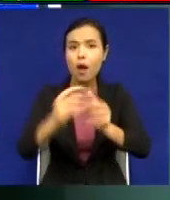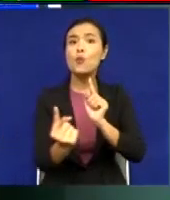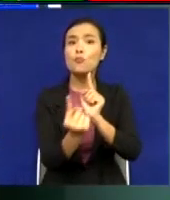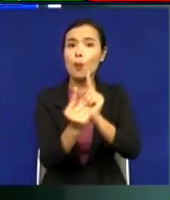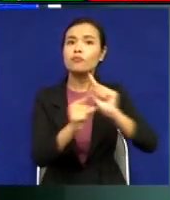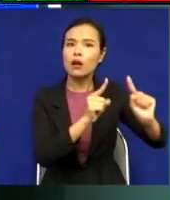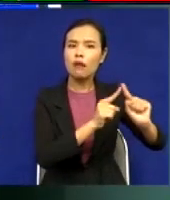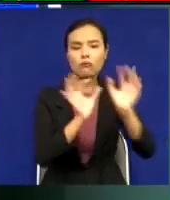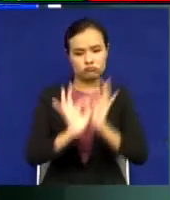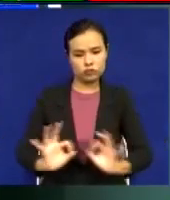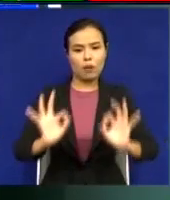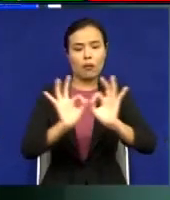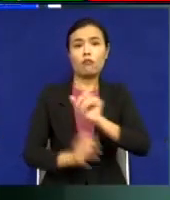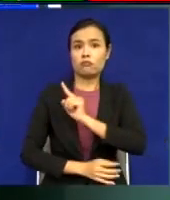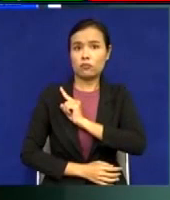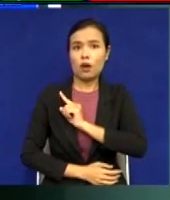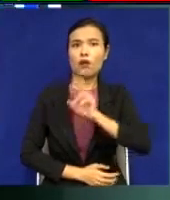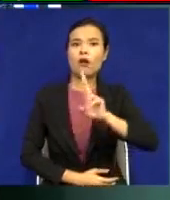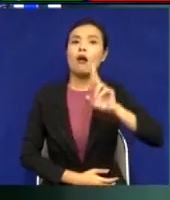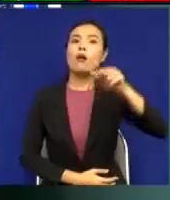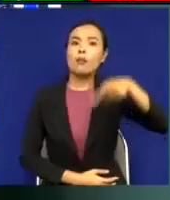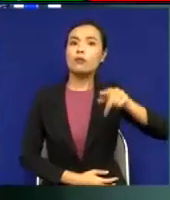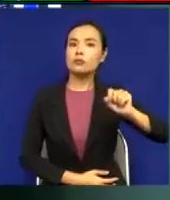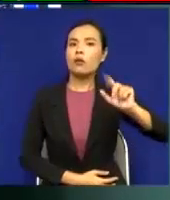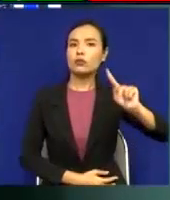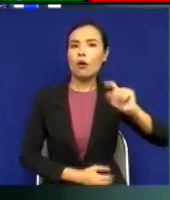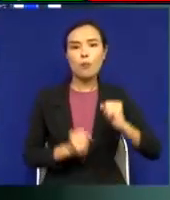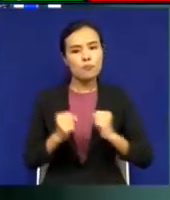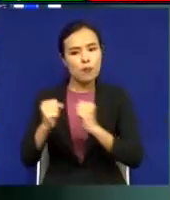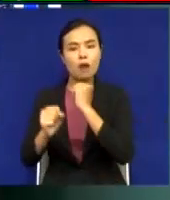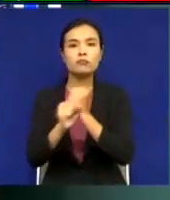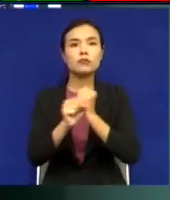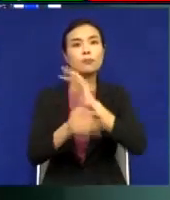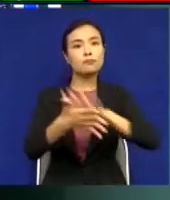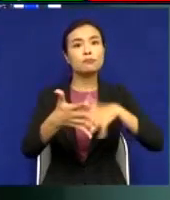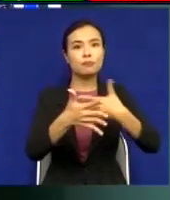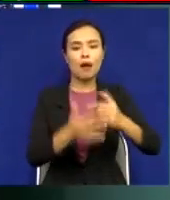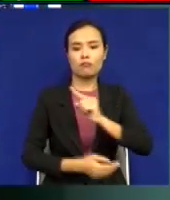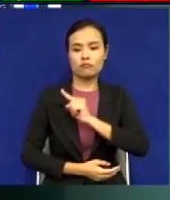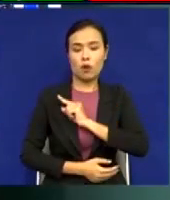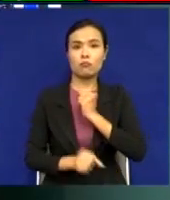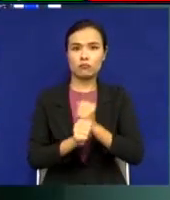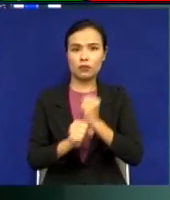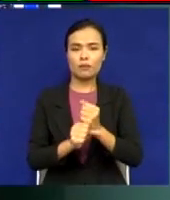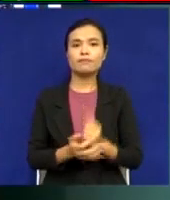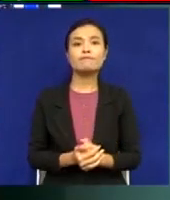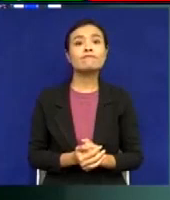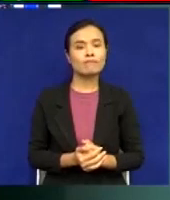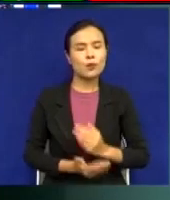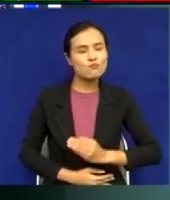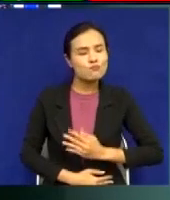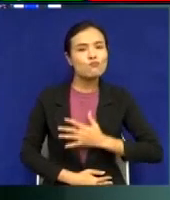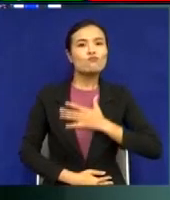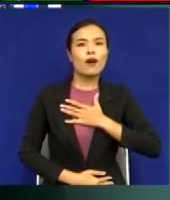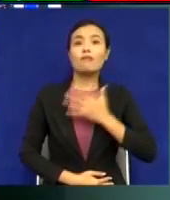ญที่รพ.ส.ต.เนี่ยได้ขับเคลื่อนไปกับอสม.และก็เป็นที่น่าภูมิใจนะครับว่าเมื่อวาน